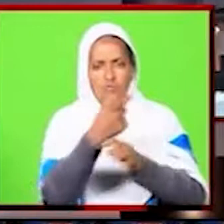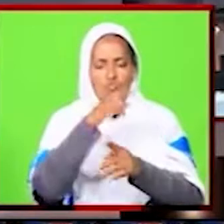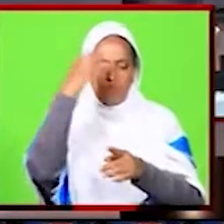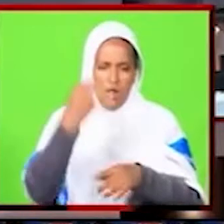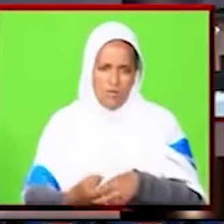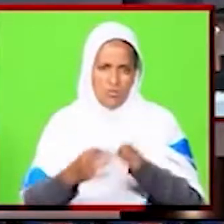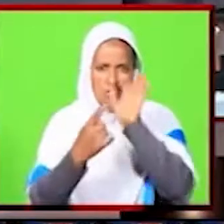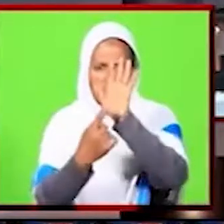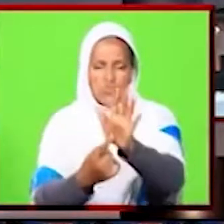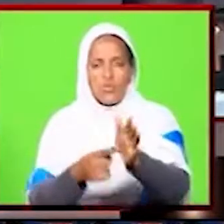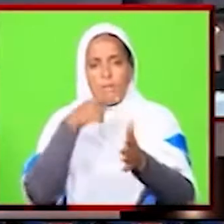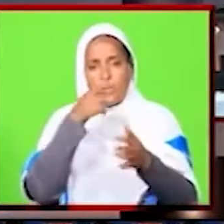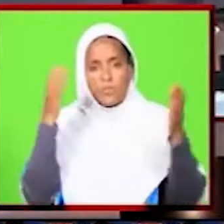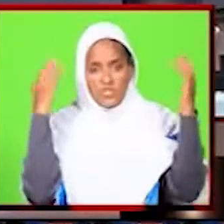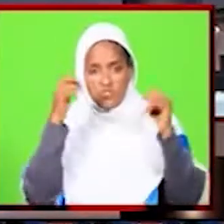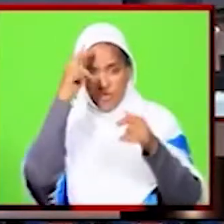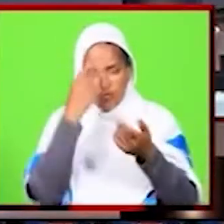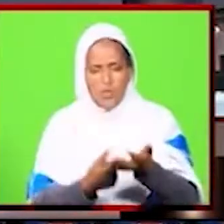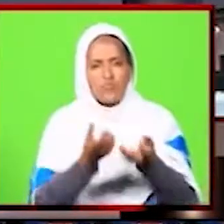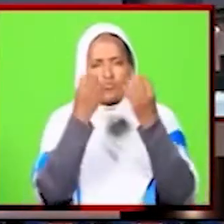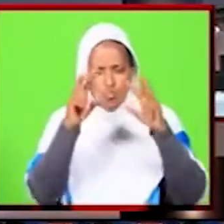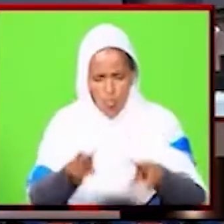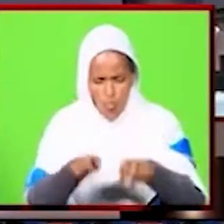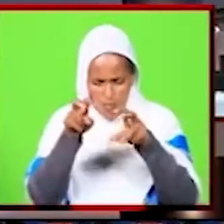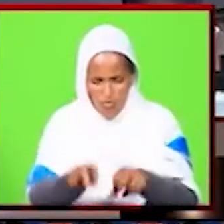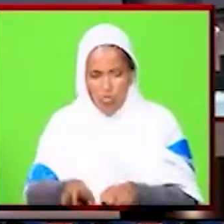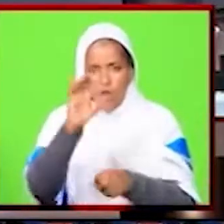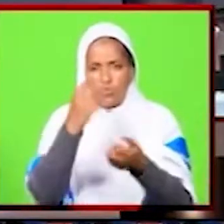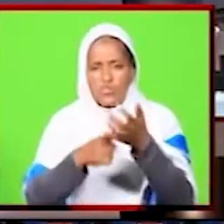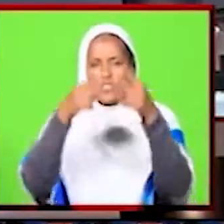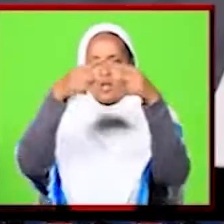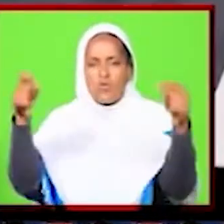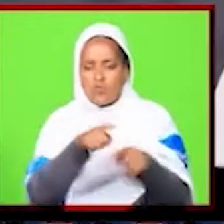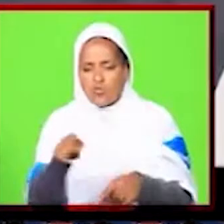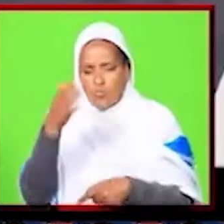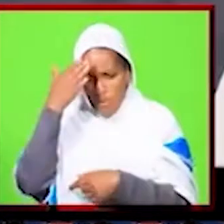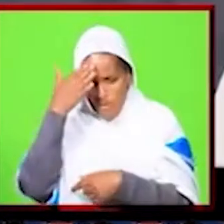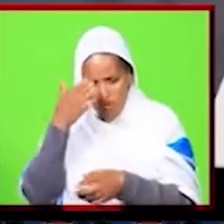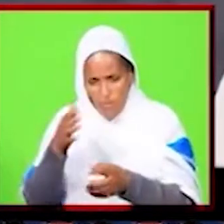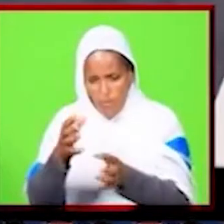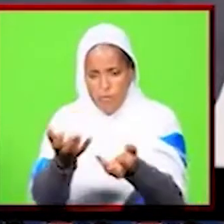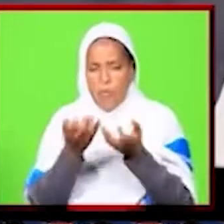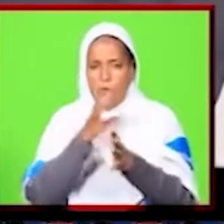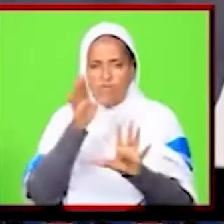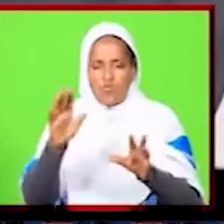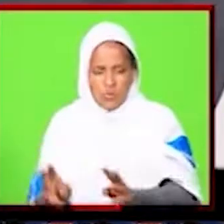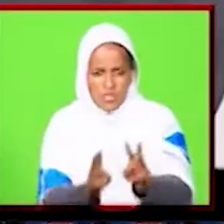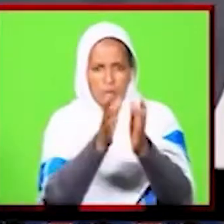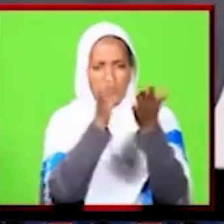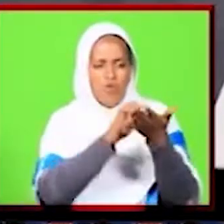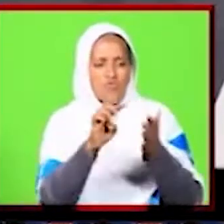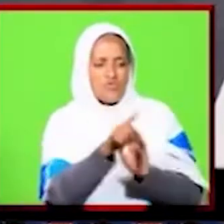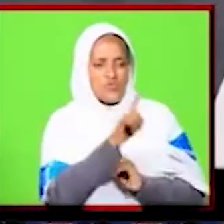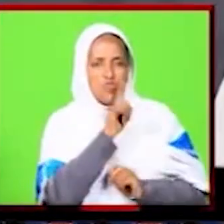ቅዱስ ይሄ ተረት መሆኑን ያረጋግጡልናል፣ ያሳዩልናል በሚል ተስፋ ብዙ ቆፈሩ። ያገኟቸው ነገሮች ከዚህ ተቃራኒ እነሱ